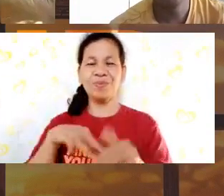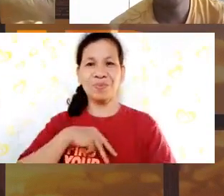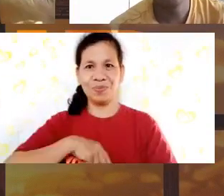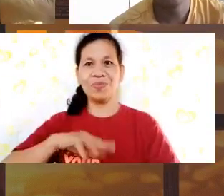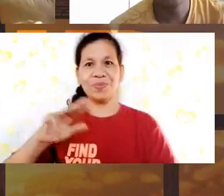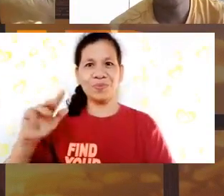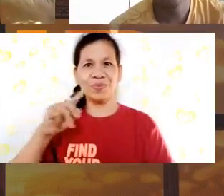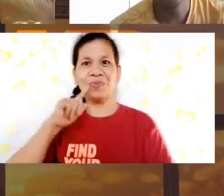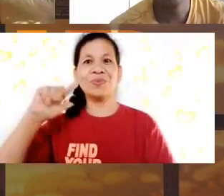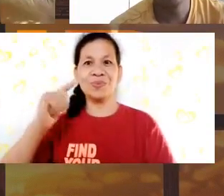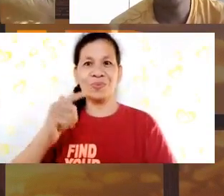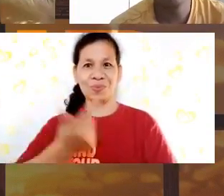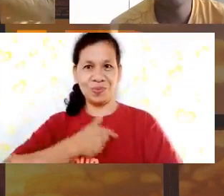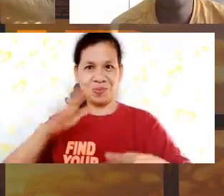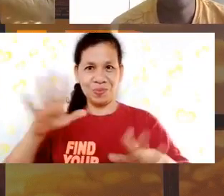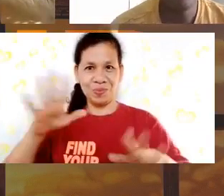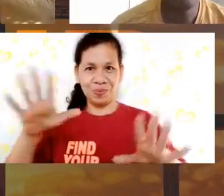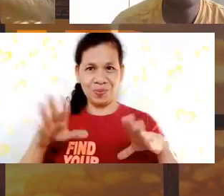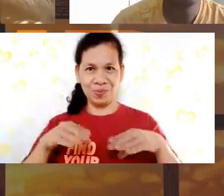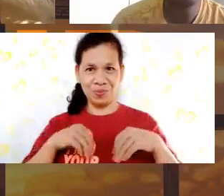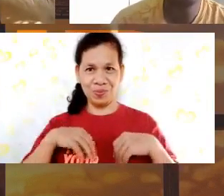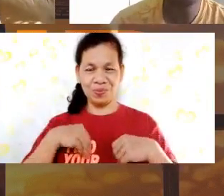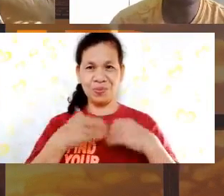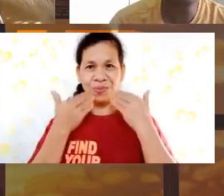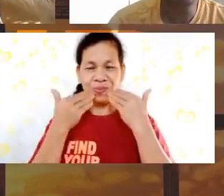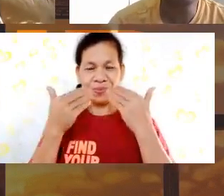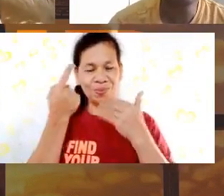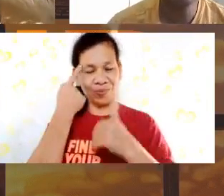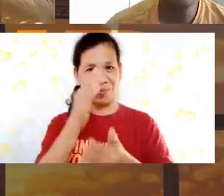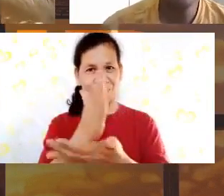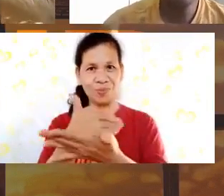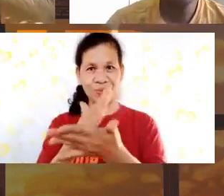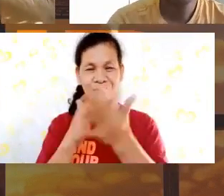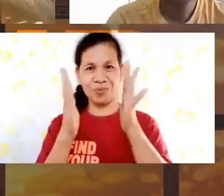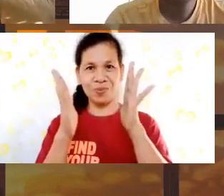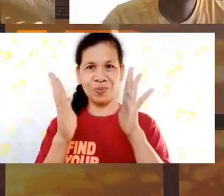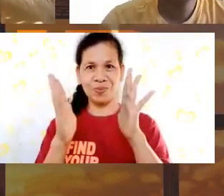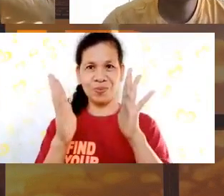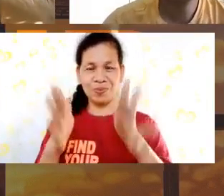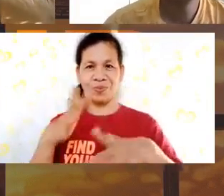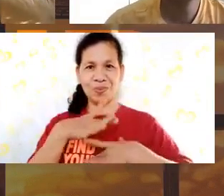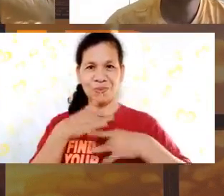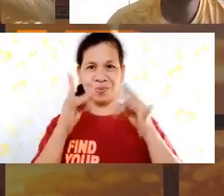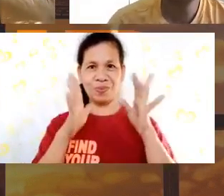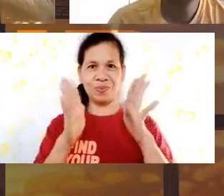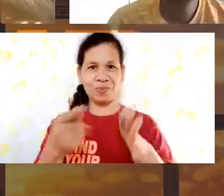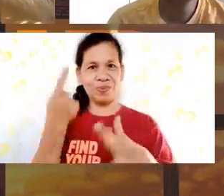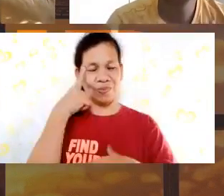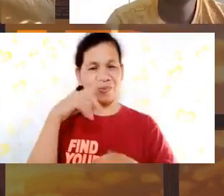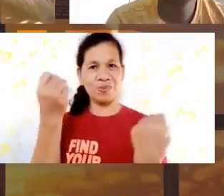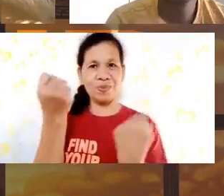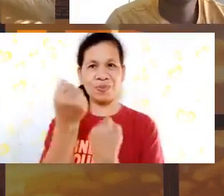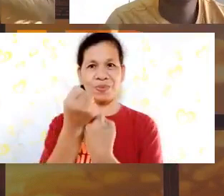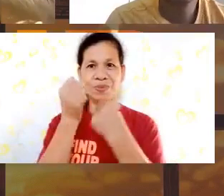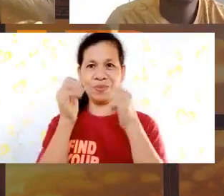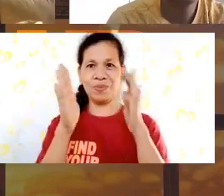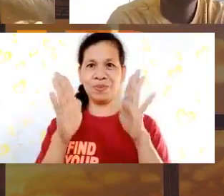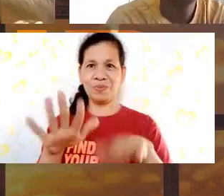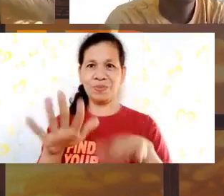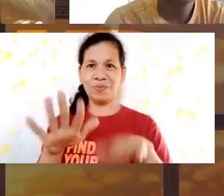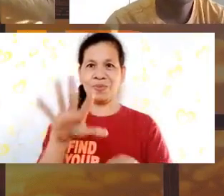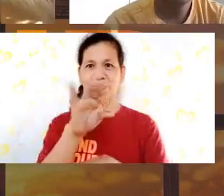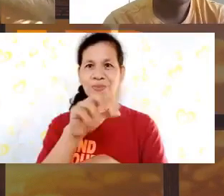tinatanggap. Salamat po sa ating mga liker, sharer, at ganun din sa ating mga top one, sa